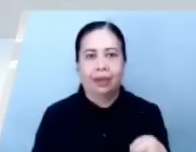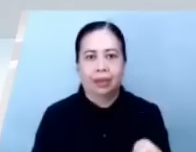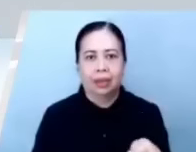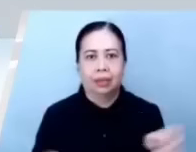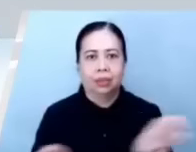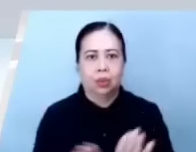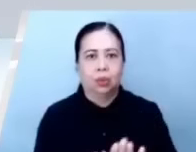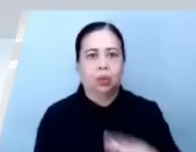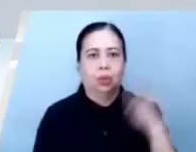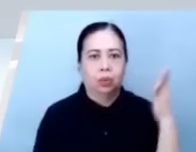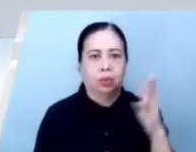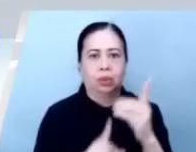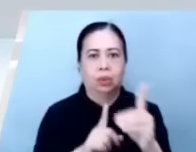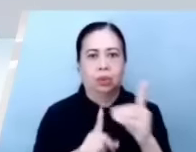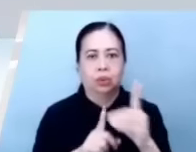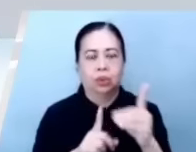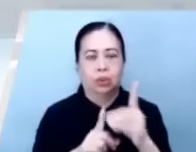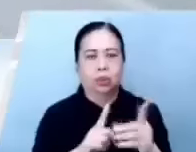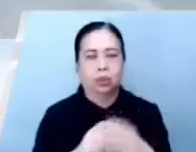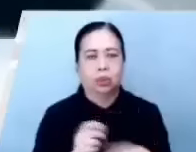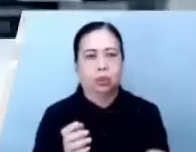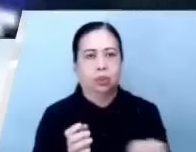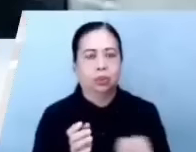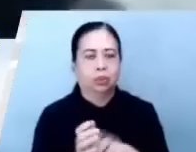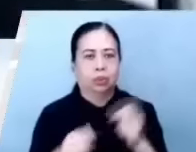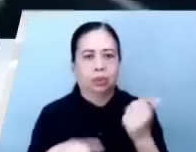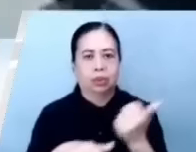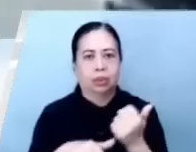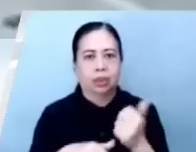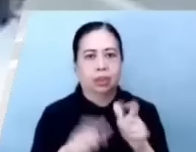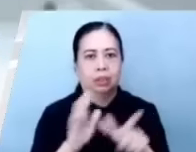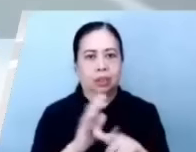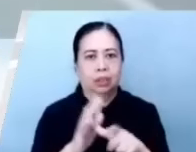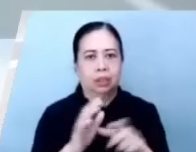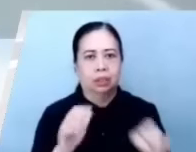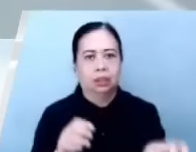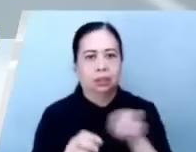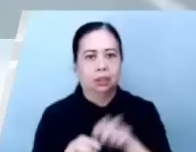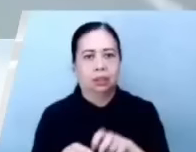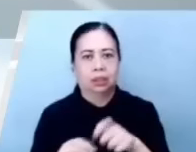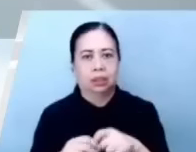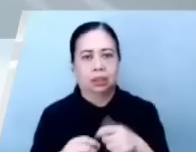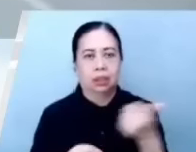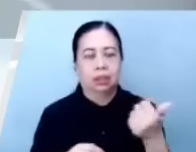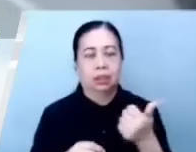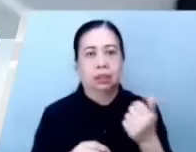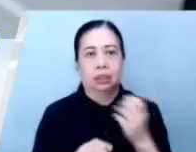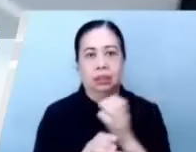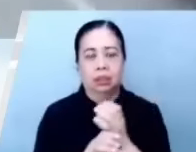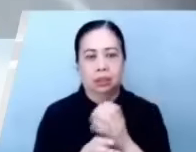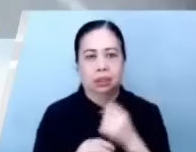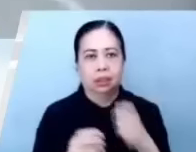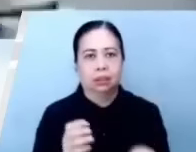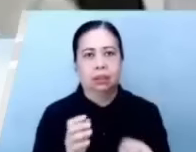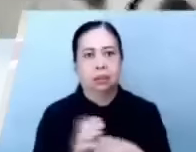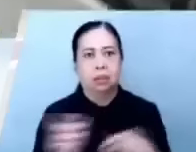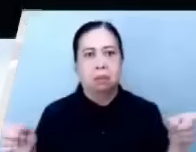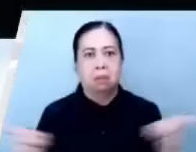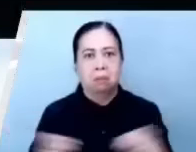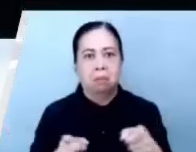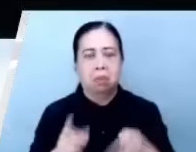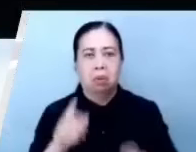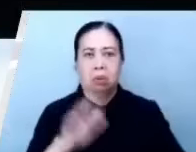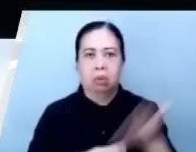pinto sa passenger side maya-maya lumipat naman ang lalaki sa kabilang pinto sumakay at biglang pinatakbo ang